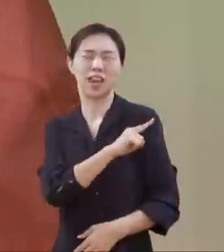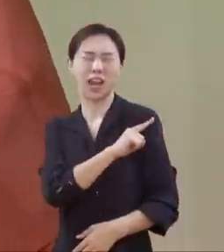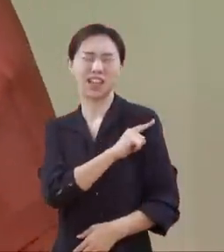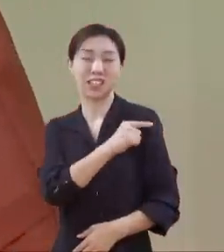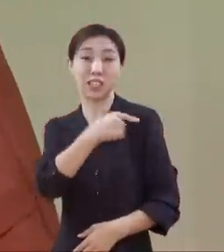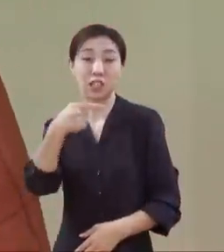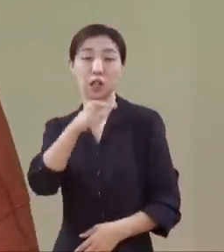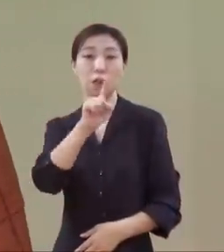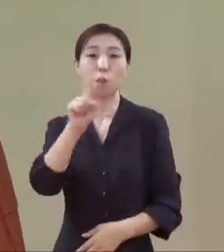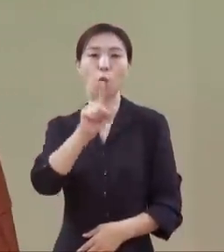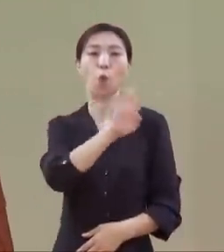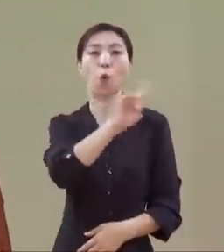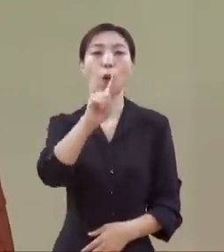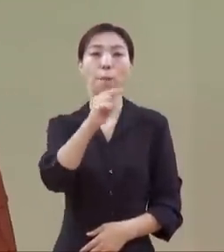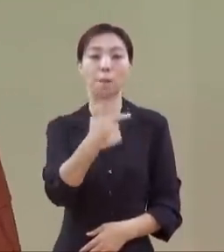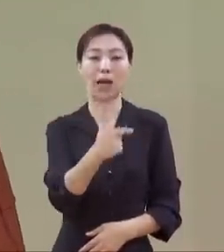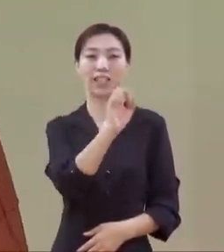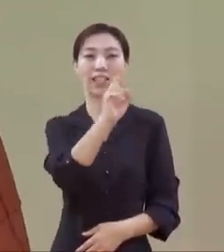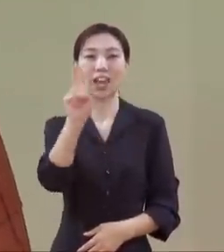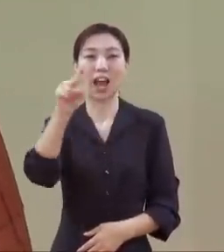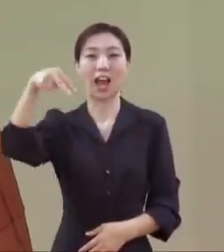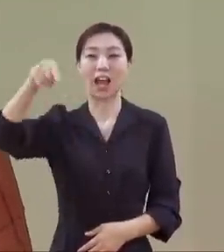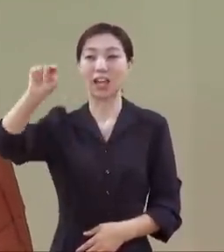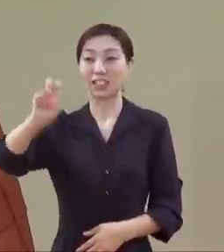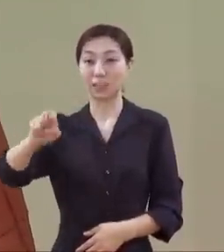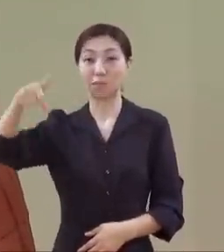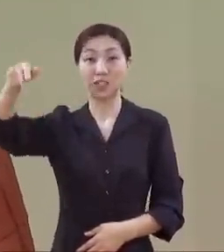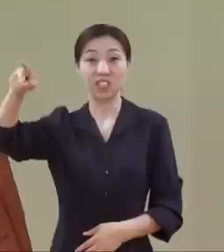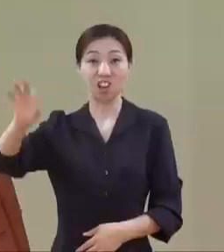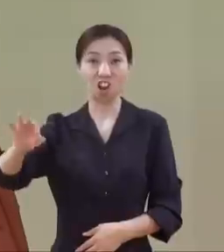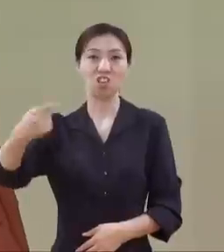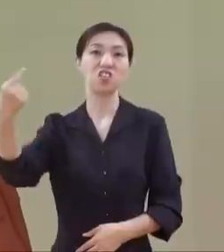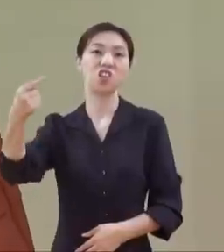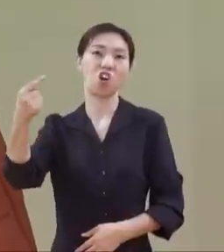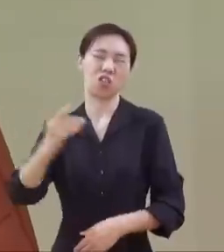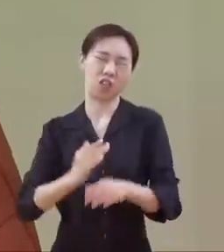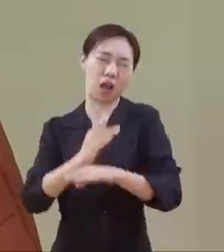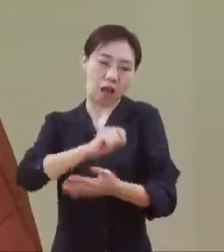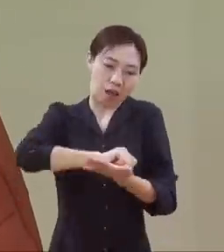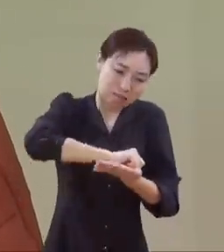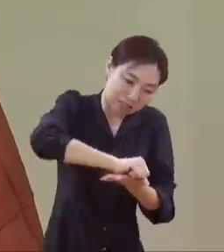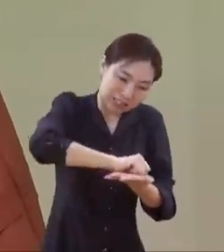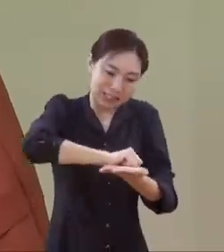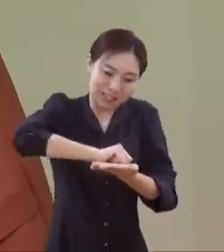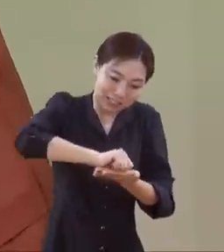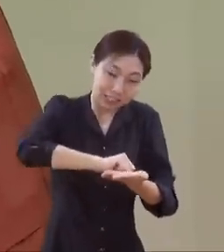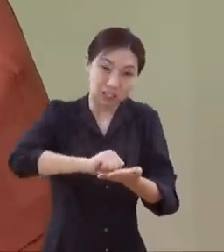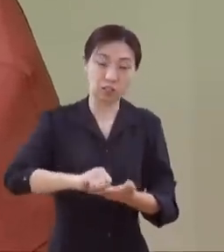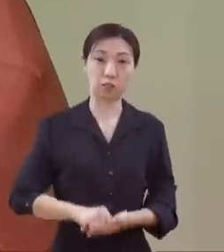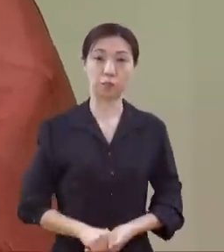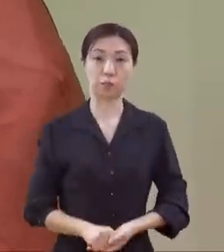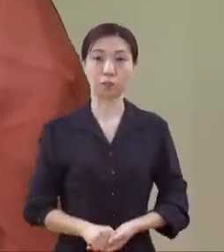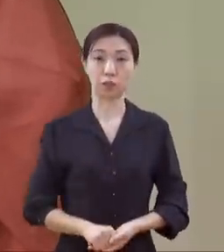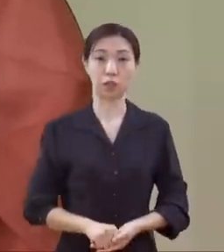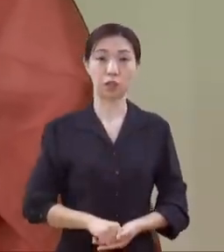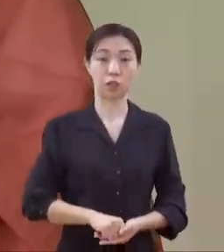반야심경을 100번 쓰는 노트를 10권 이상 쓰셨다니까 천 번이잖아요